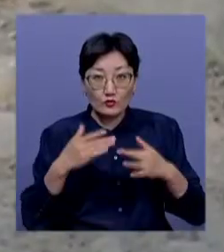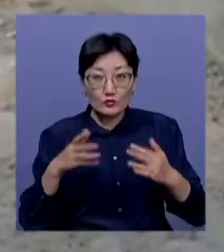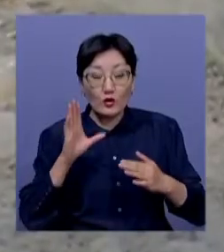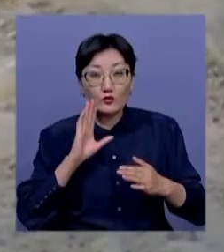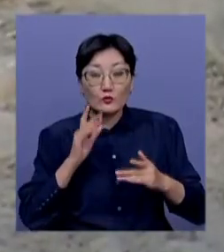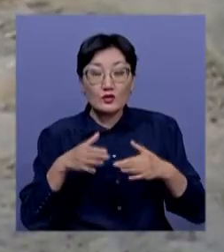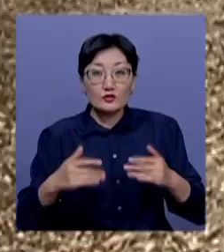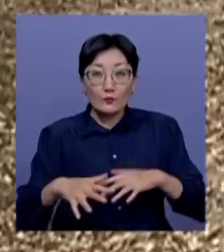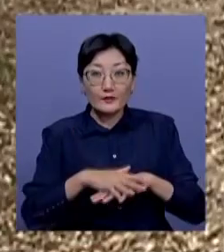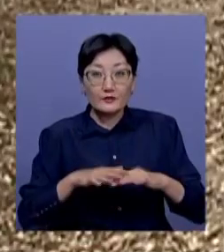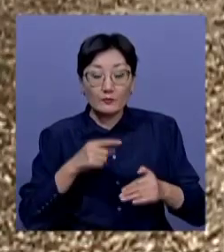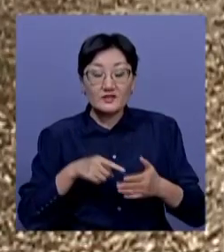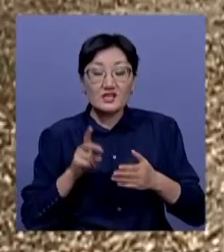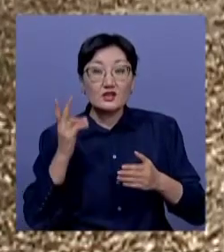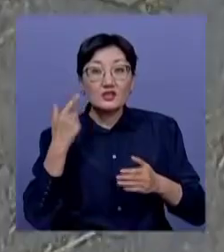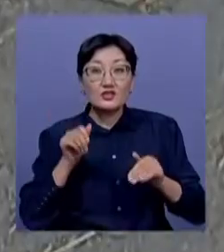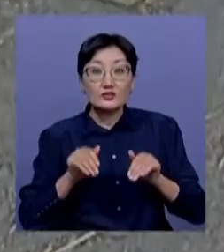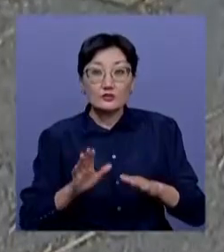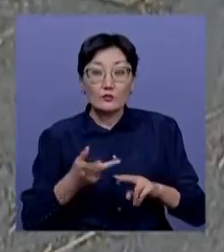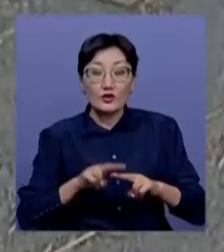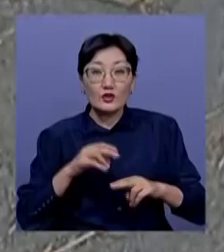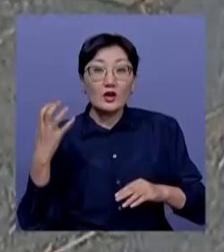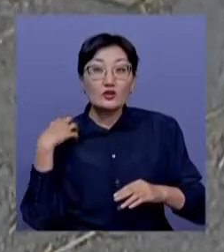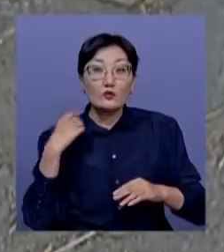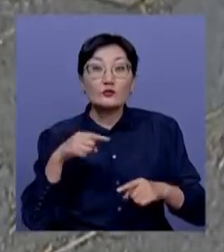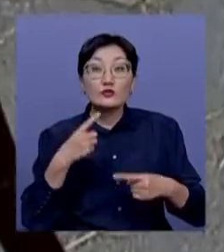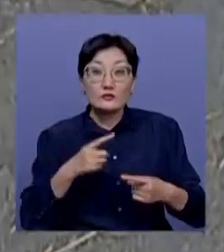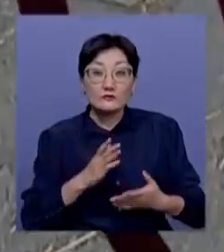қалған жұртшылықтың мәселесі қашан шешіледі? Бұған жауаптылар не дейді?